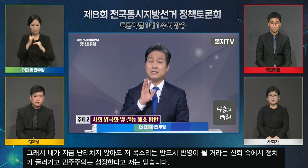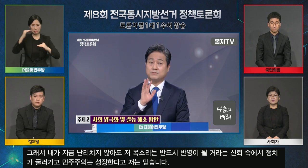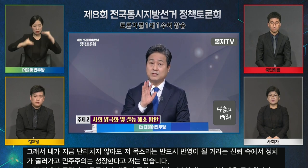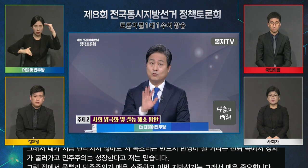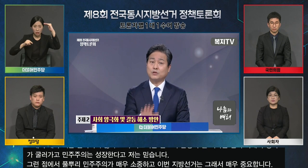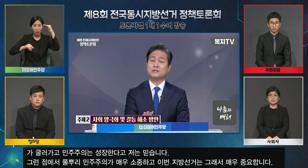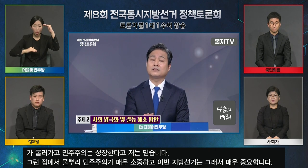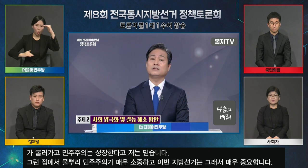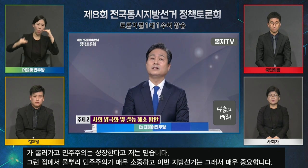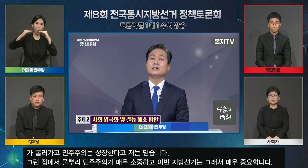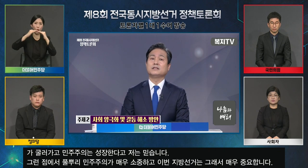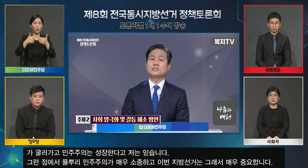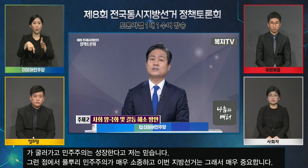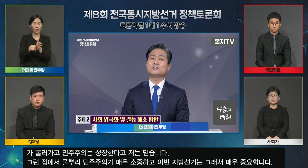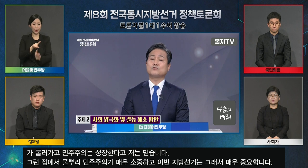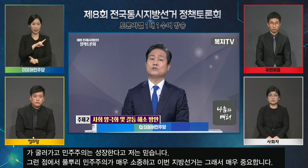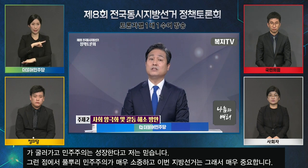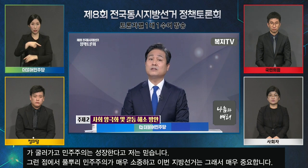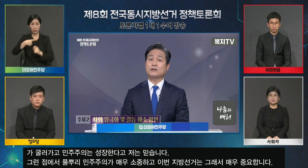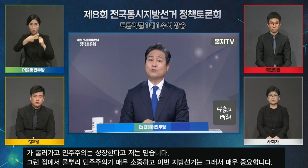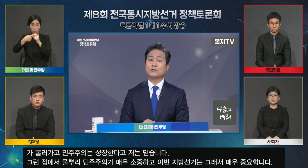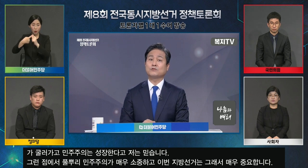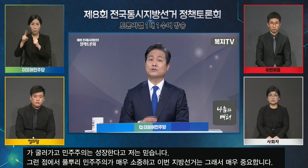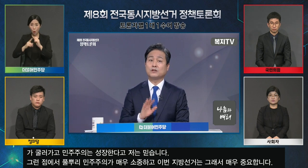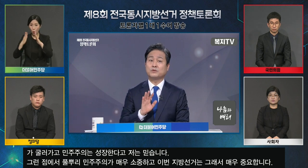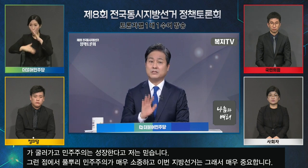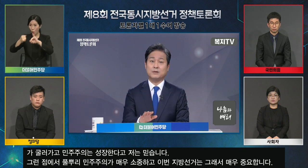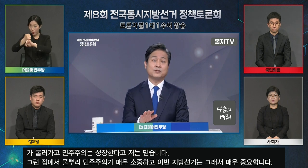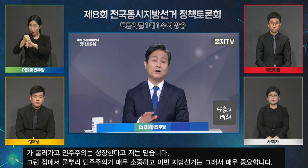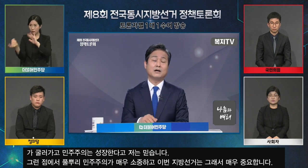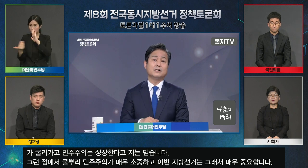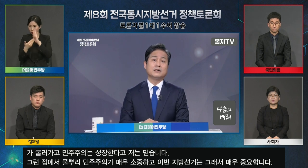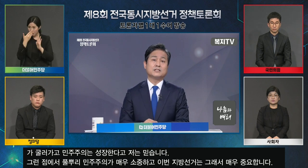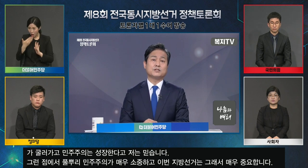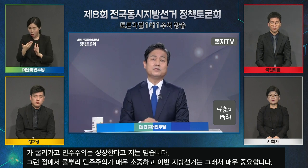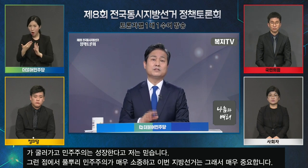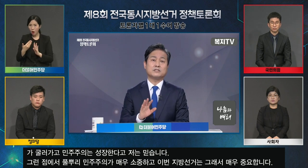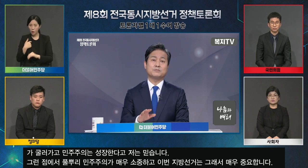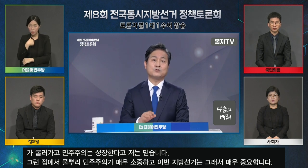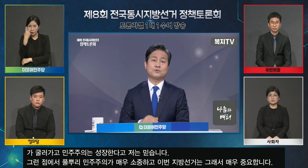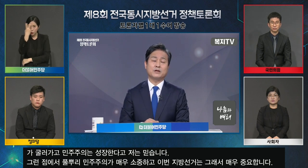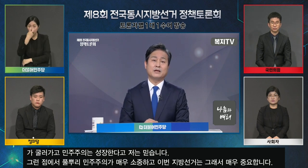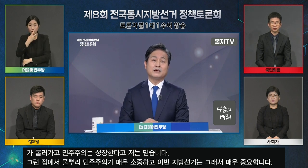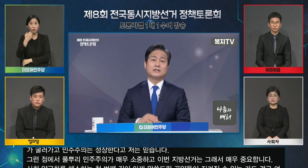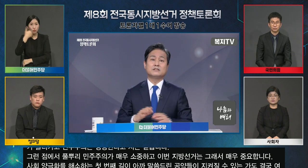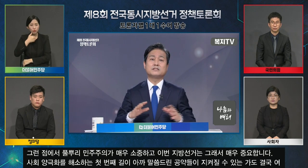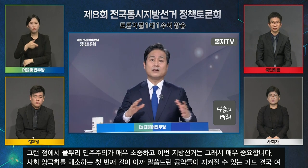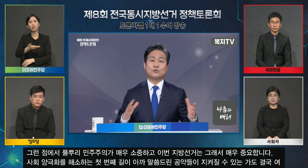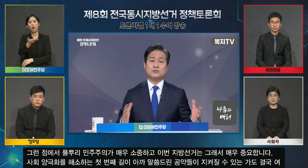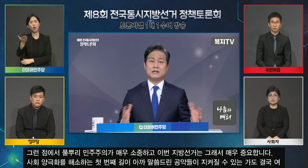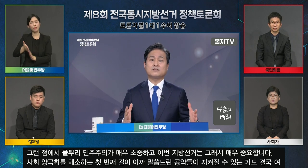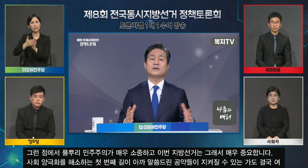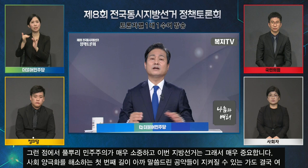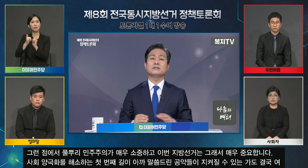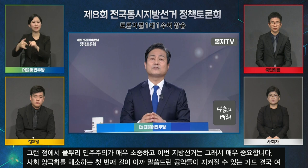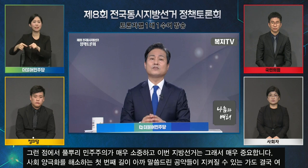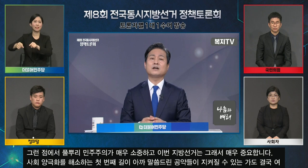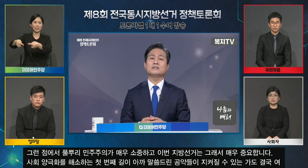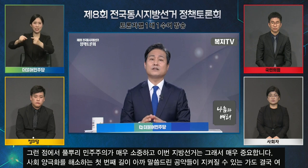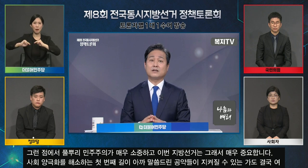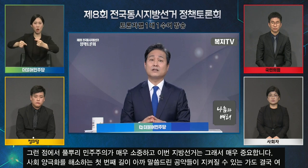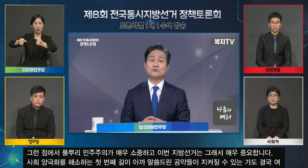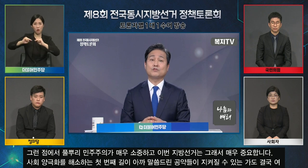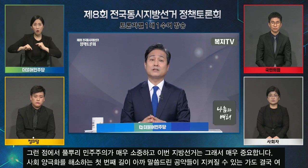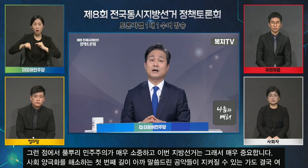아까 말씀드린 공약들이 지켜질 수 있는가도 결국 여러분의 참여와 시민들의 참여 속에 그 제도를 잘 설계하는